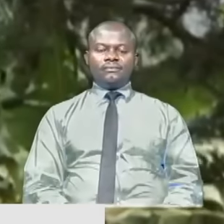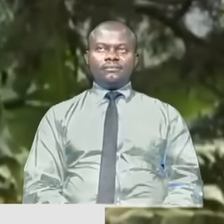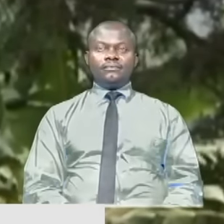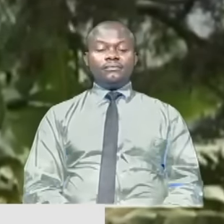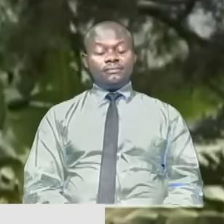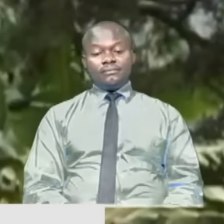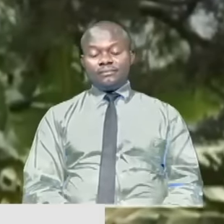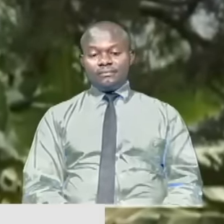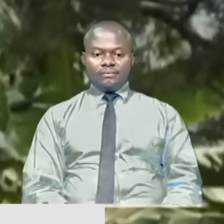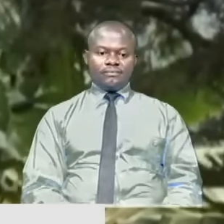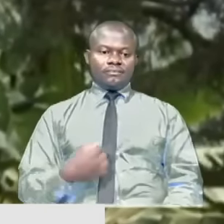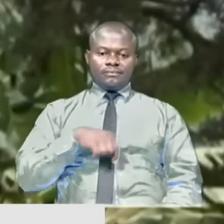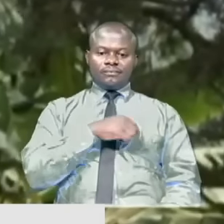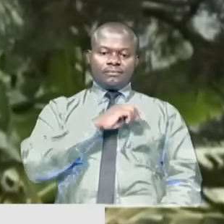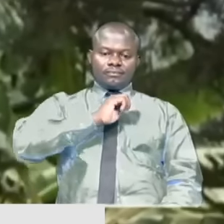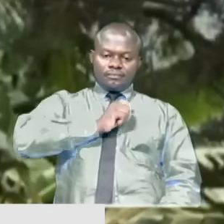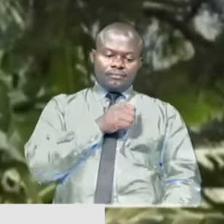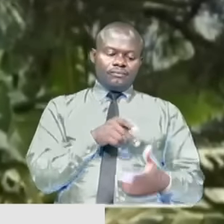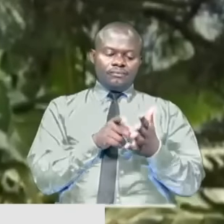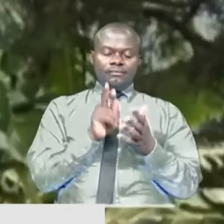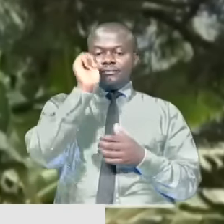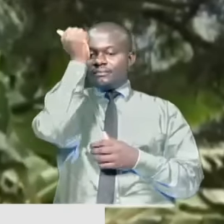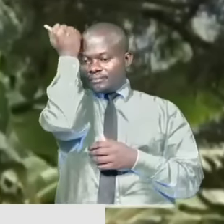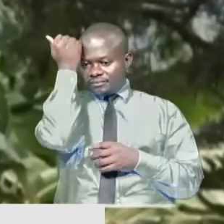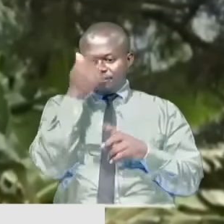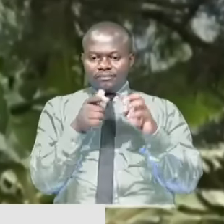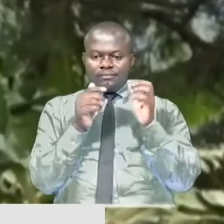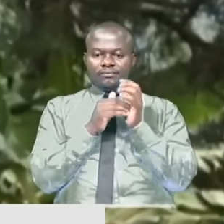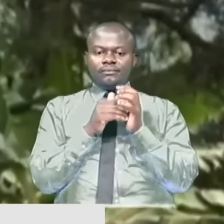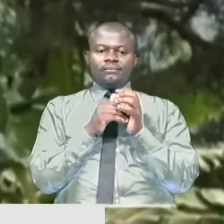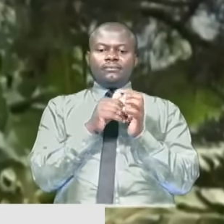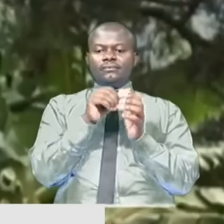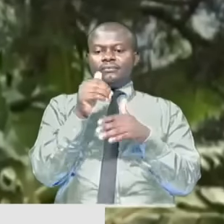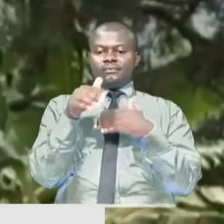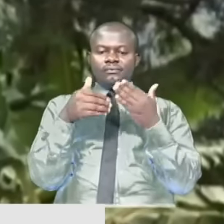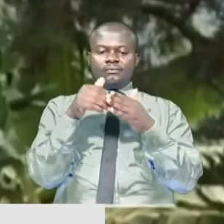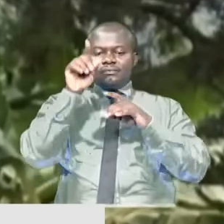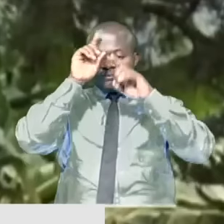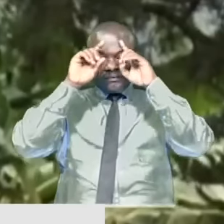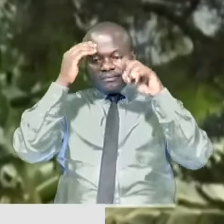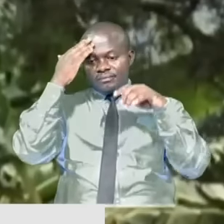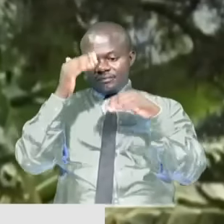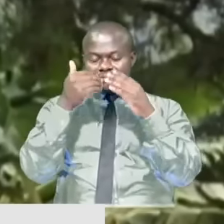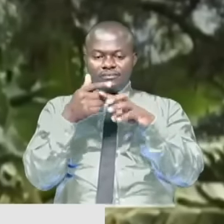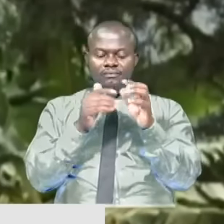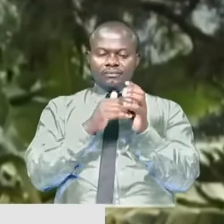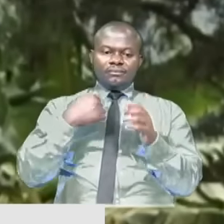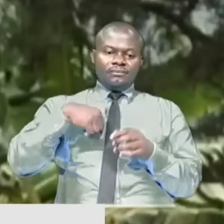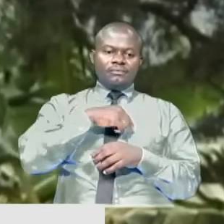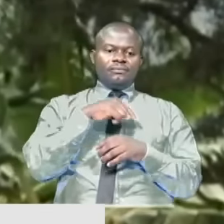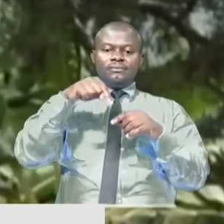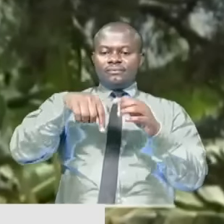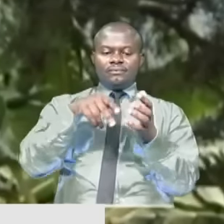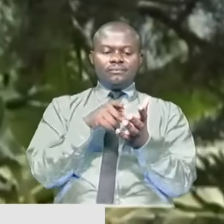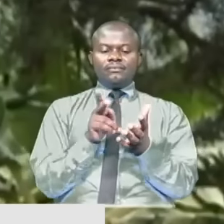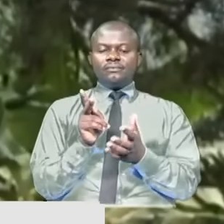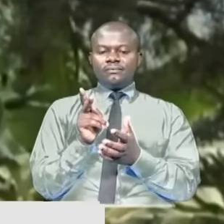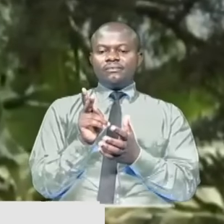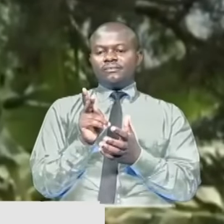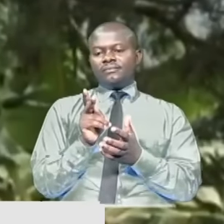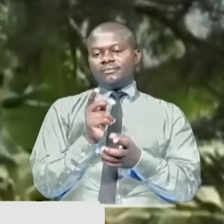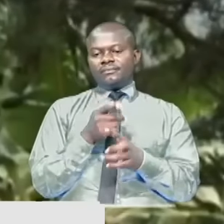mwasanga twe ubwacu twiyishyurira mituweli ndetse bagenzi bacu tukibaza ngo kubera iki kandi natwe duhari tukabishyurira mituweli